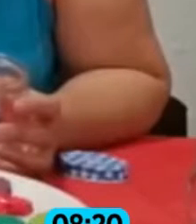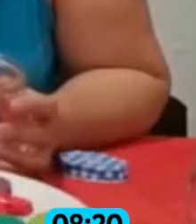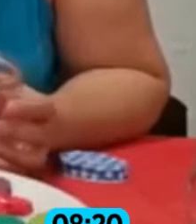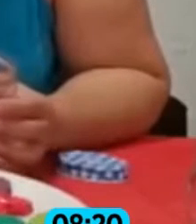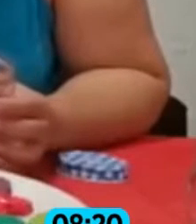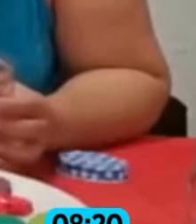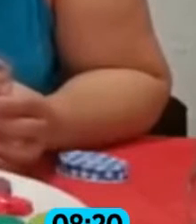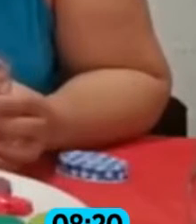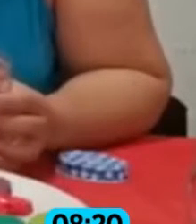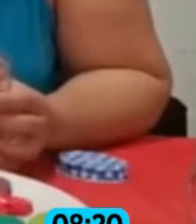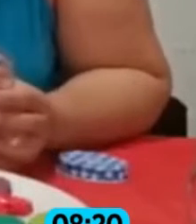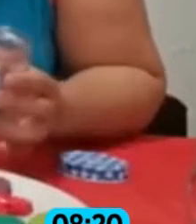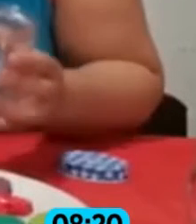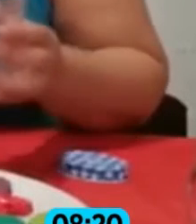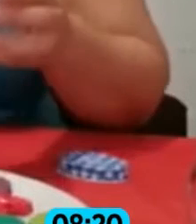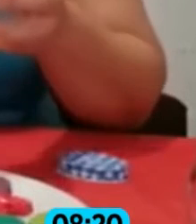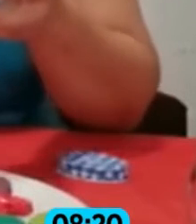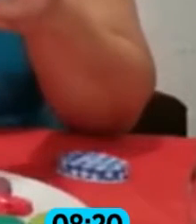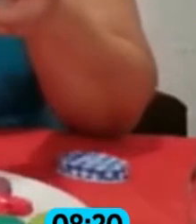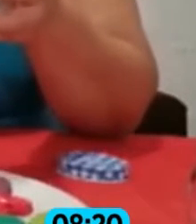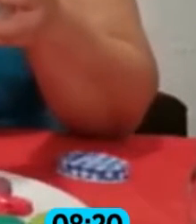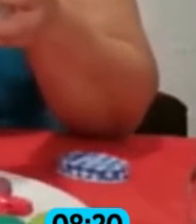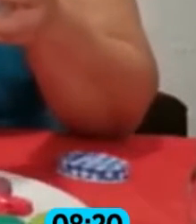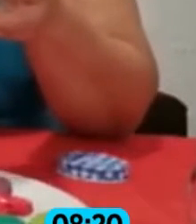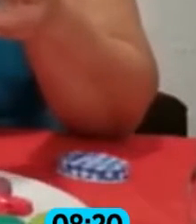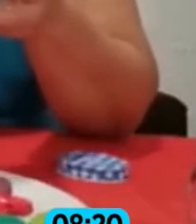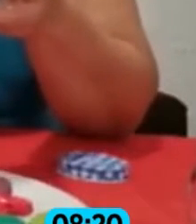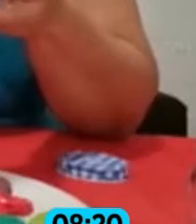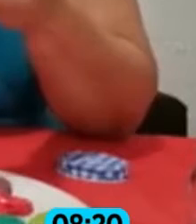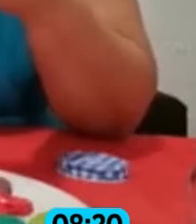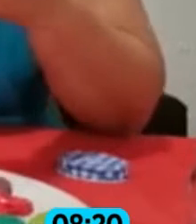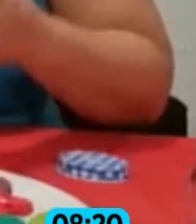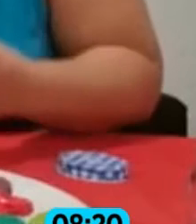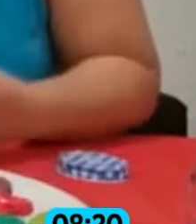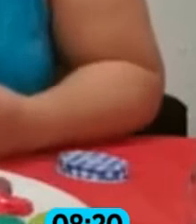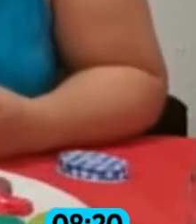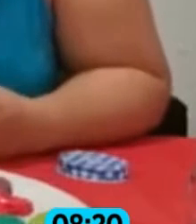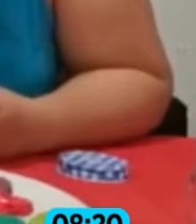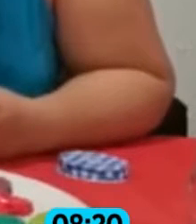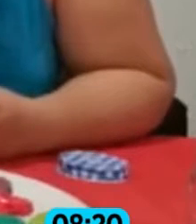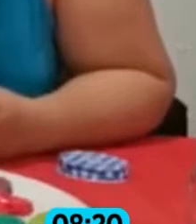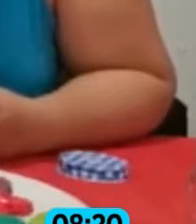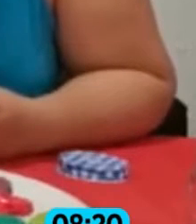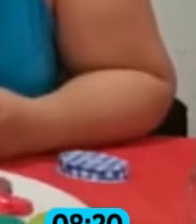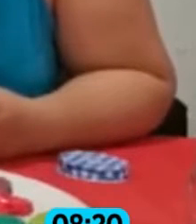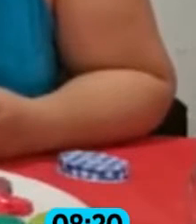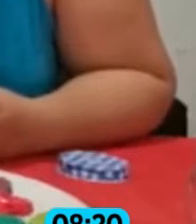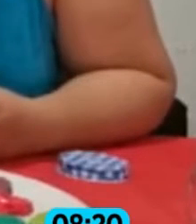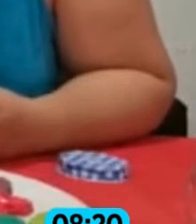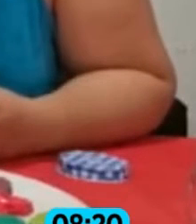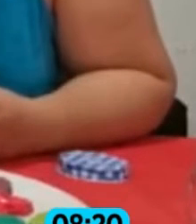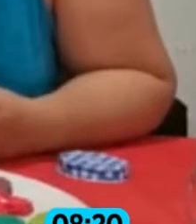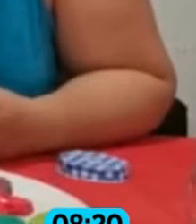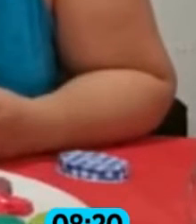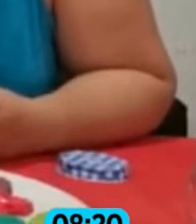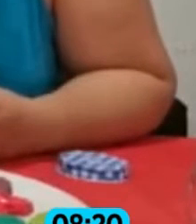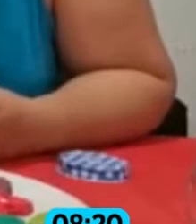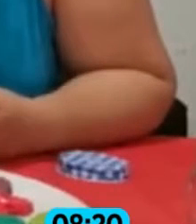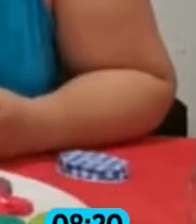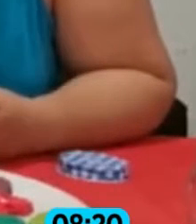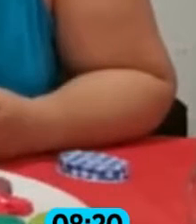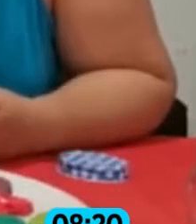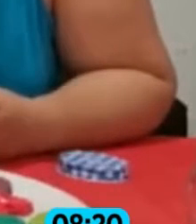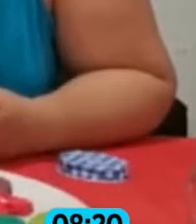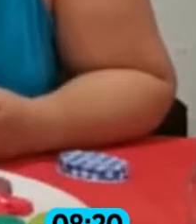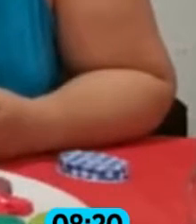Bien, il faut commencer par mettre les bonbons dans les pots. On peut le prendre avec la main, comme une